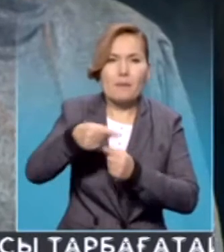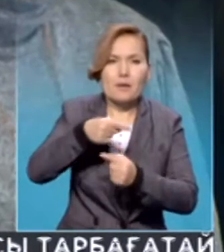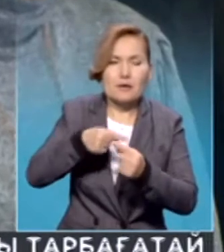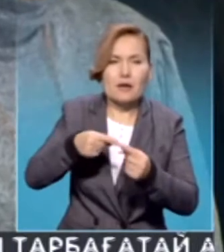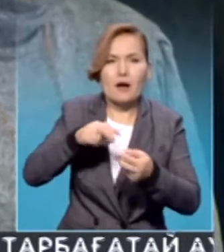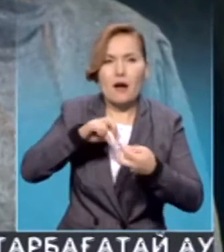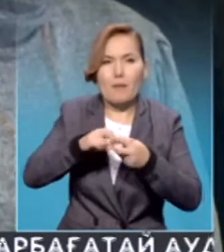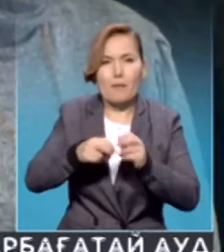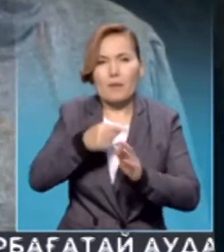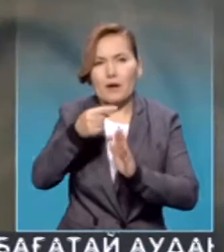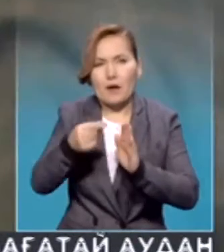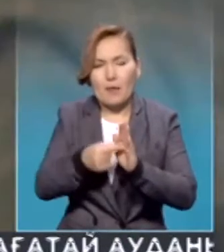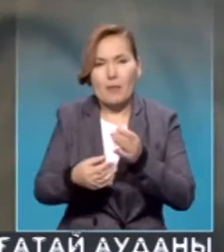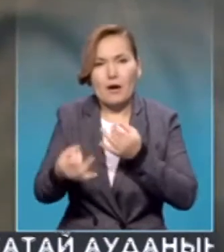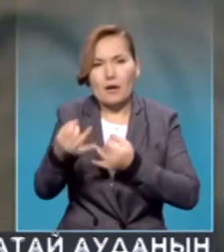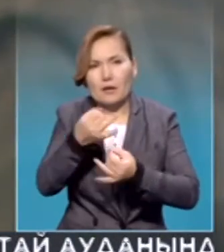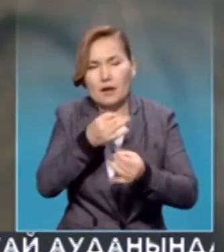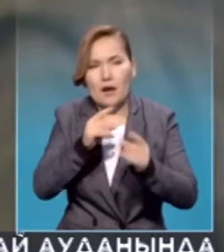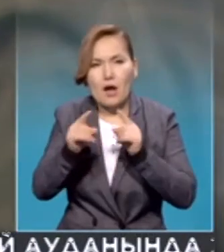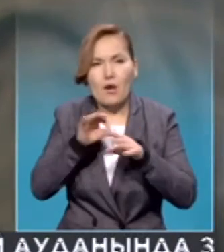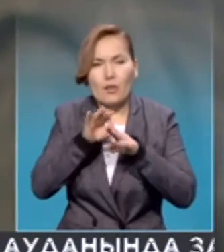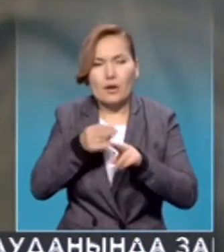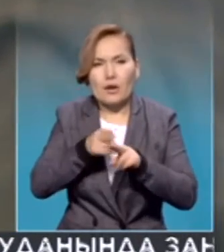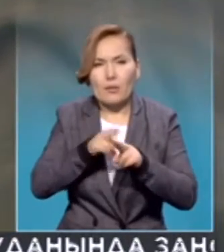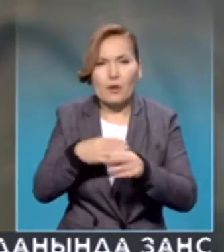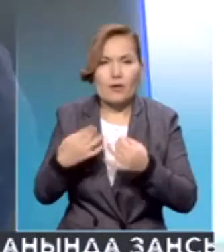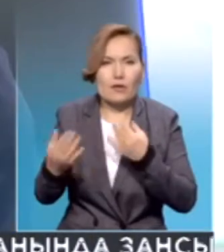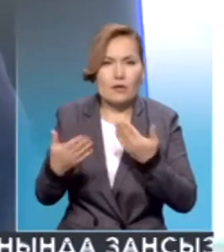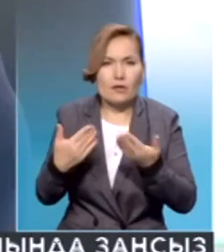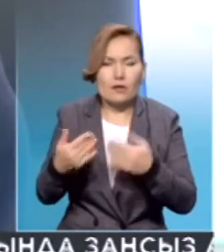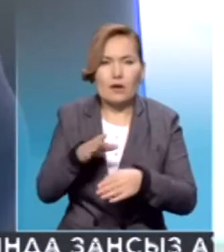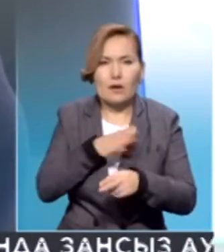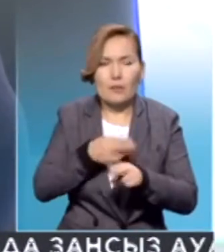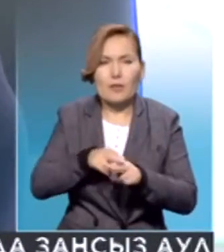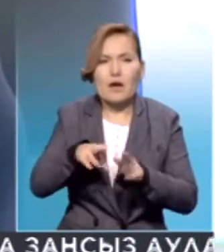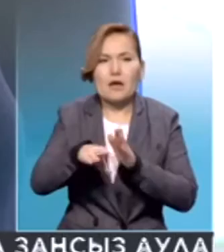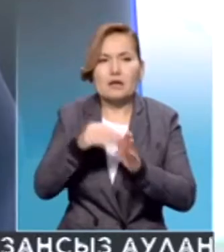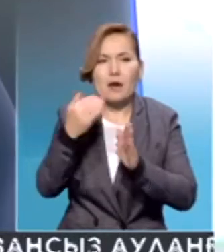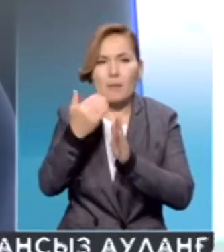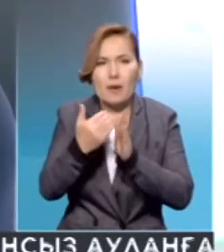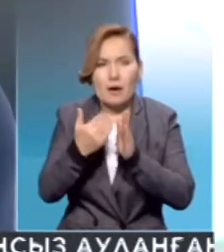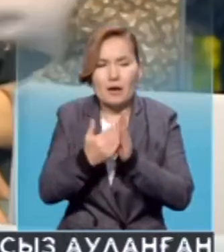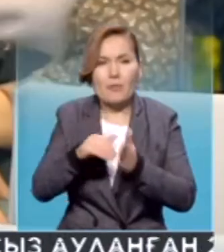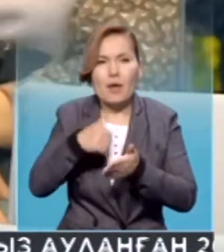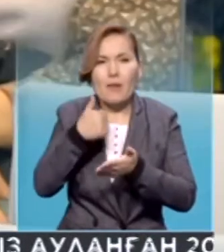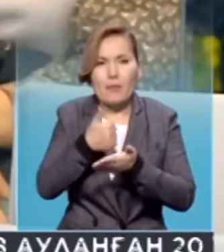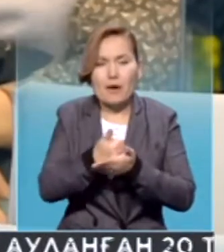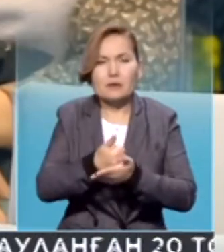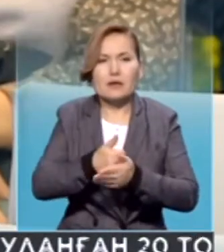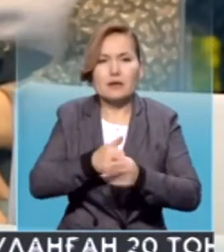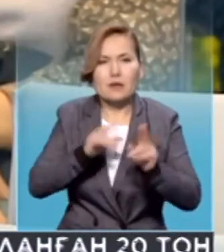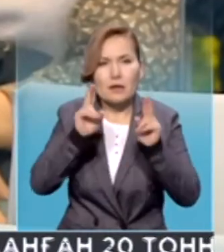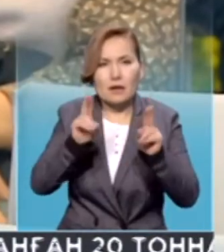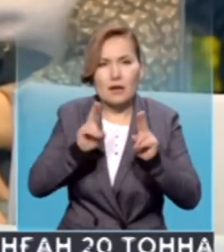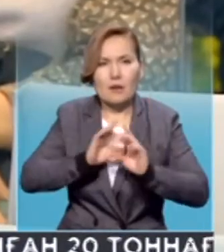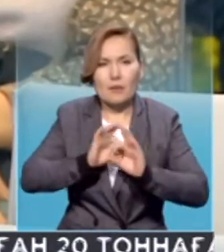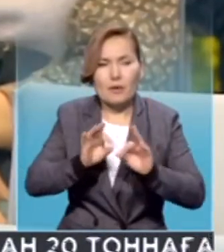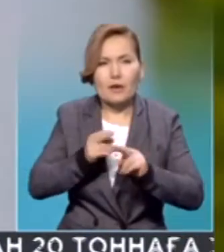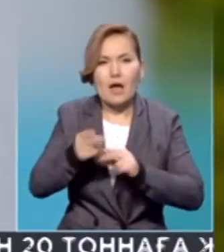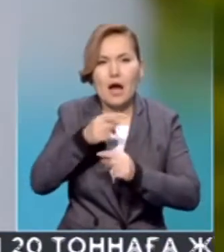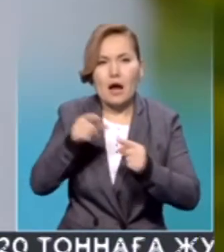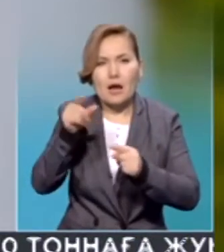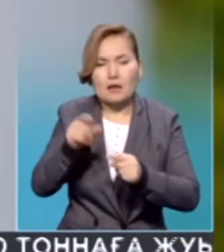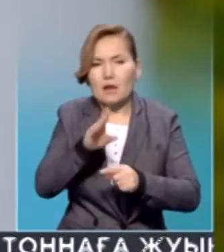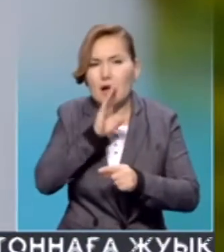түйткілдер мен күнделікті тұрмысқа қатысты мәселелер бойынша әңгіме өрбітті. Сайлауалды бағдарламасының басымдықтарымен таныстырып, кәсіпкер